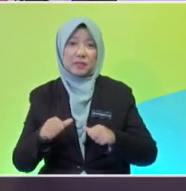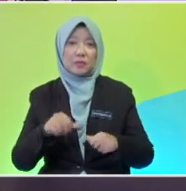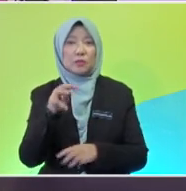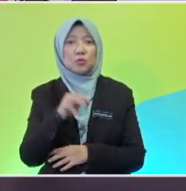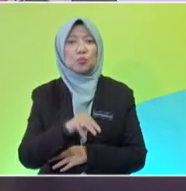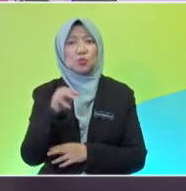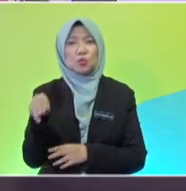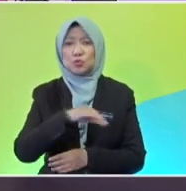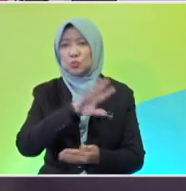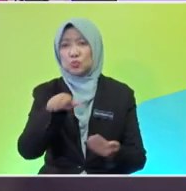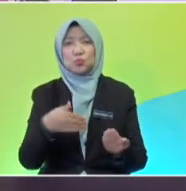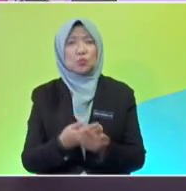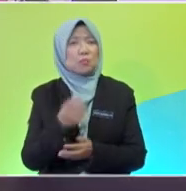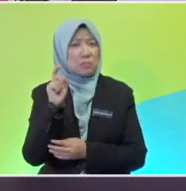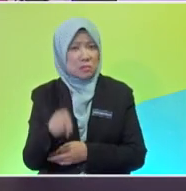dan rumah